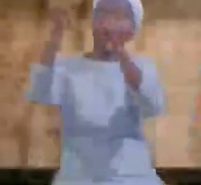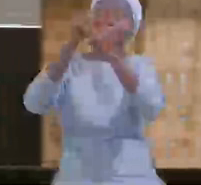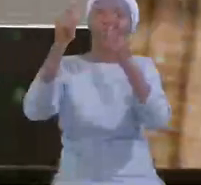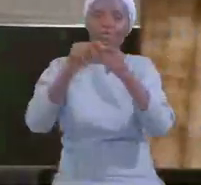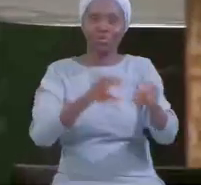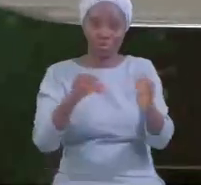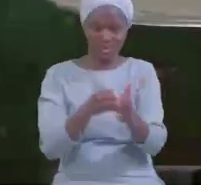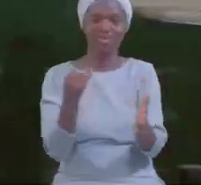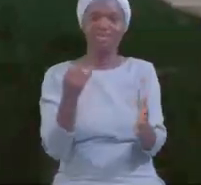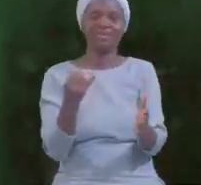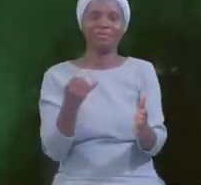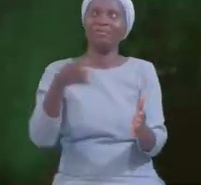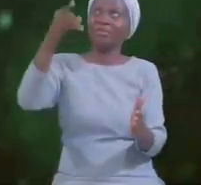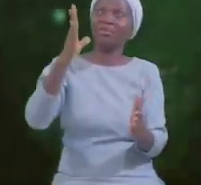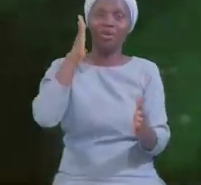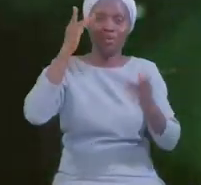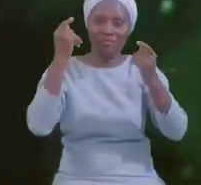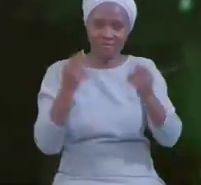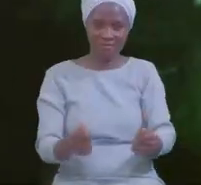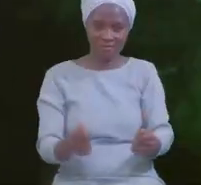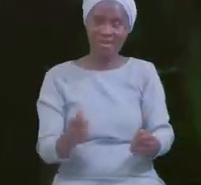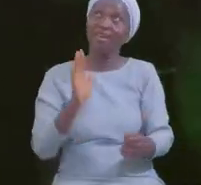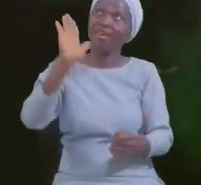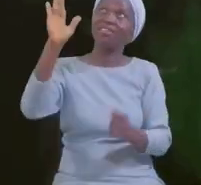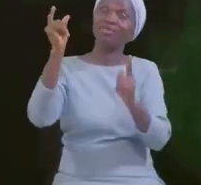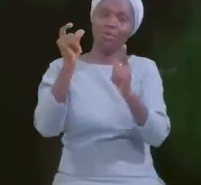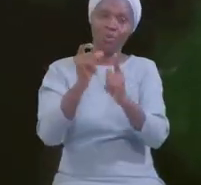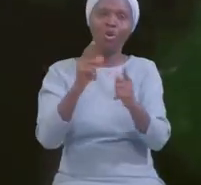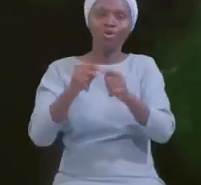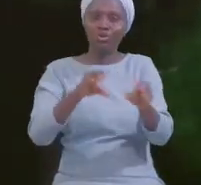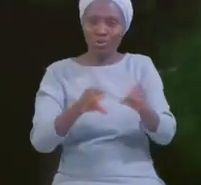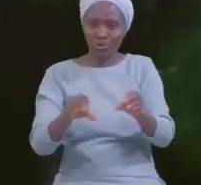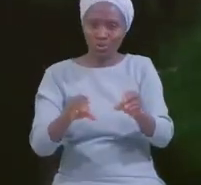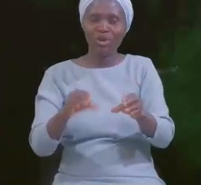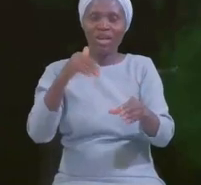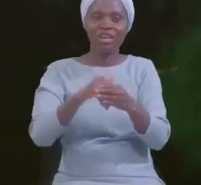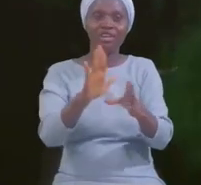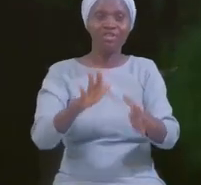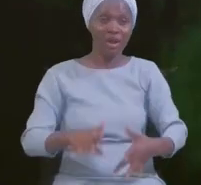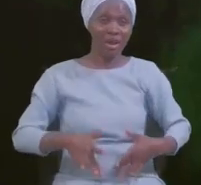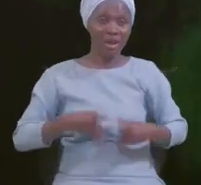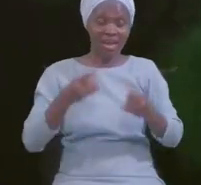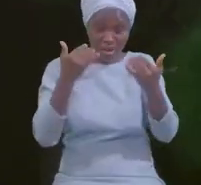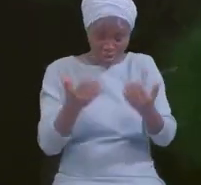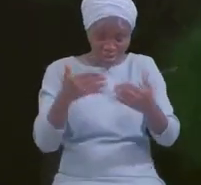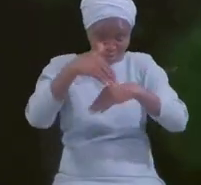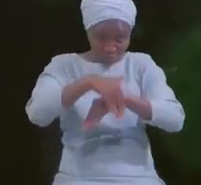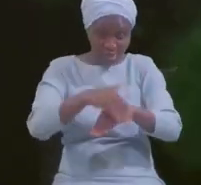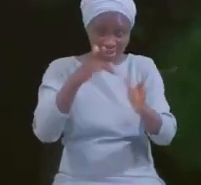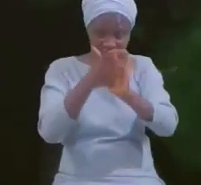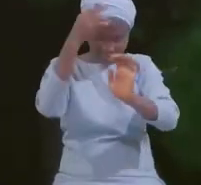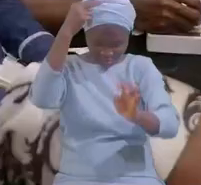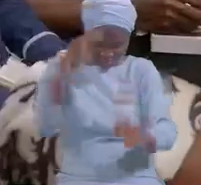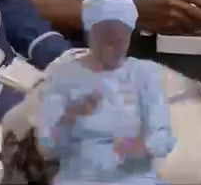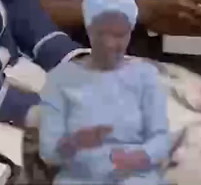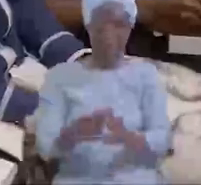Dieu va veiller sur sa parole pour l'exécuter dans votre vie ce soir au nom de